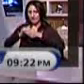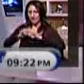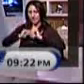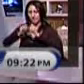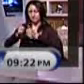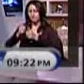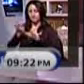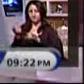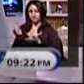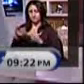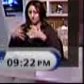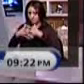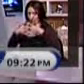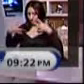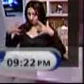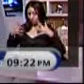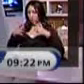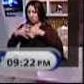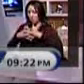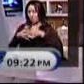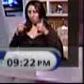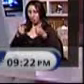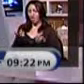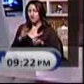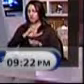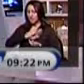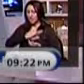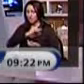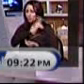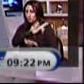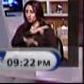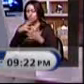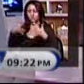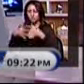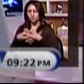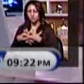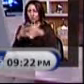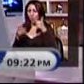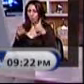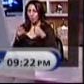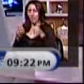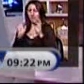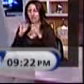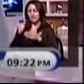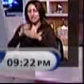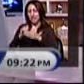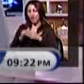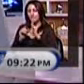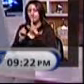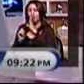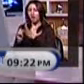اذا كان عايز تمهيد بقى اسمح لي اذكر سيادتك بان احنا في عنق الزجاجه من سنه